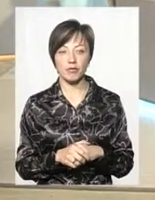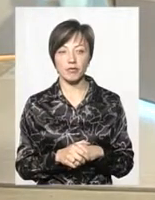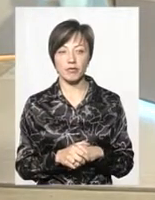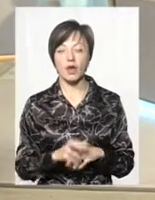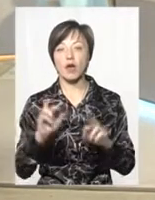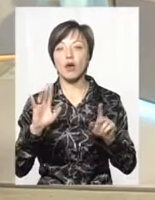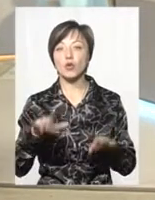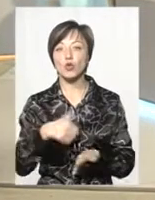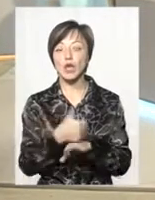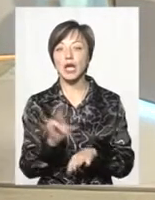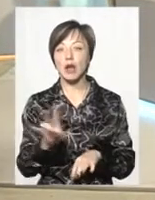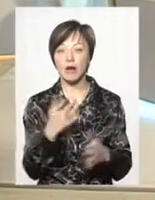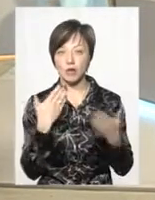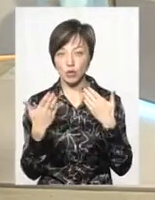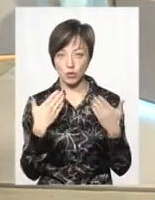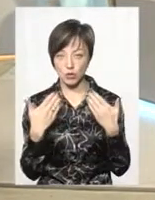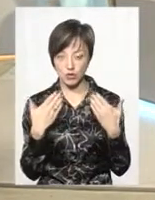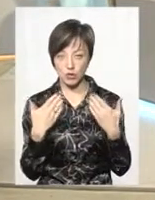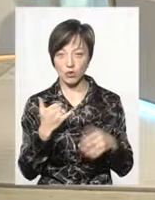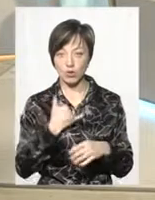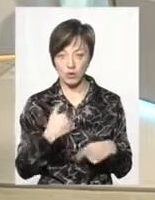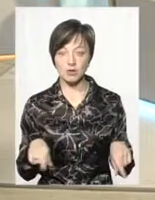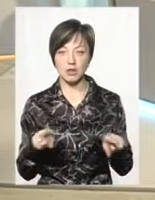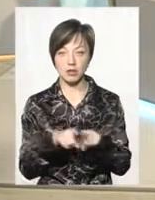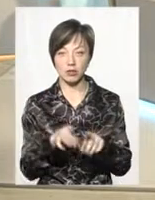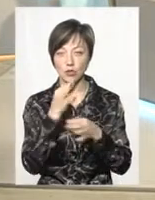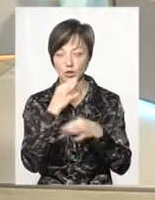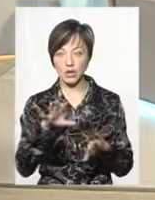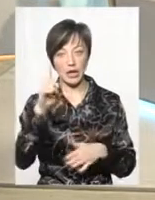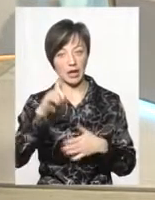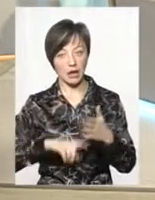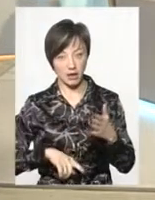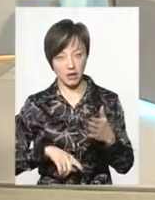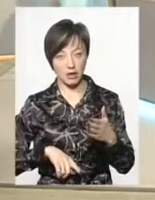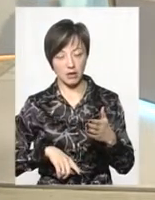ієрархи відноситись. Тому що в нас все-таки будь-які релігії,